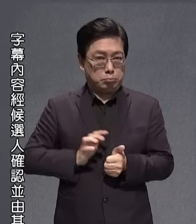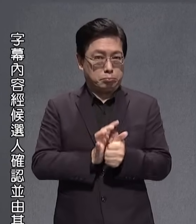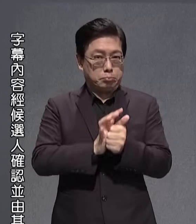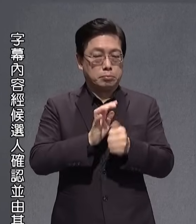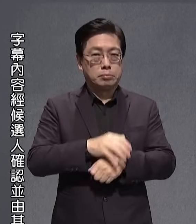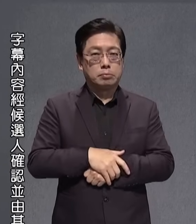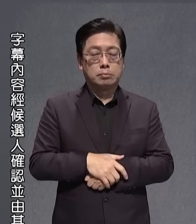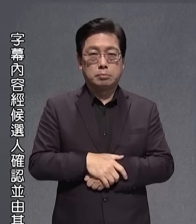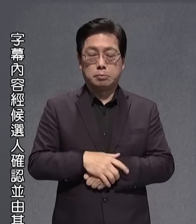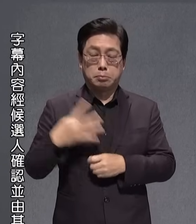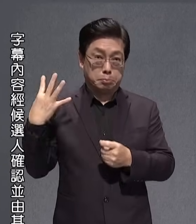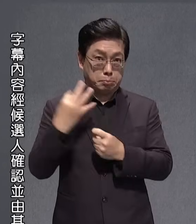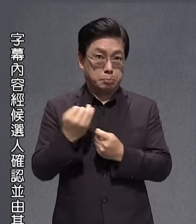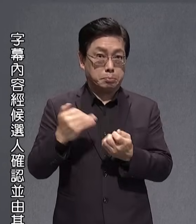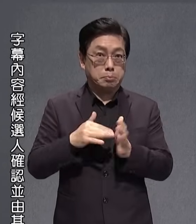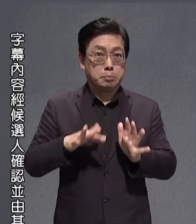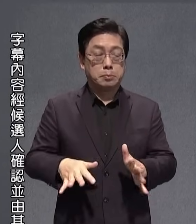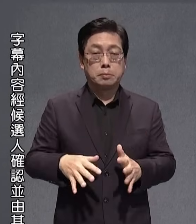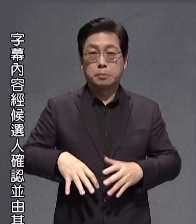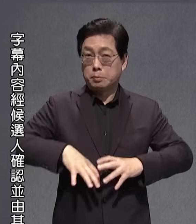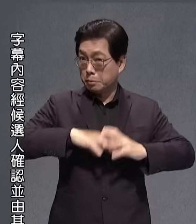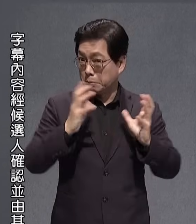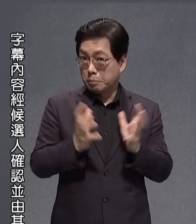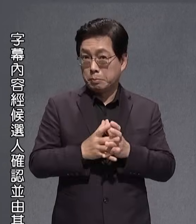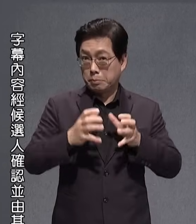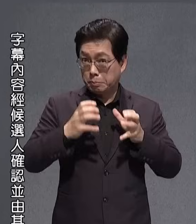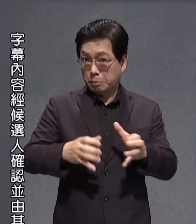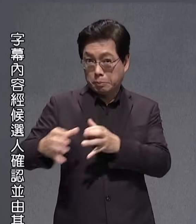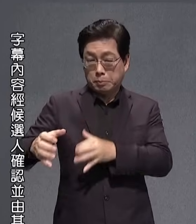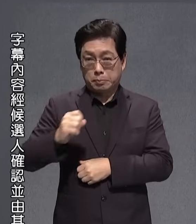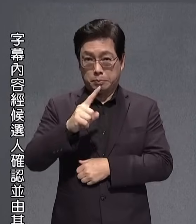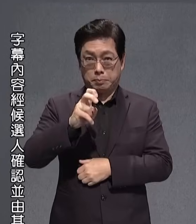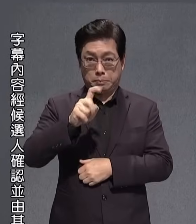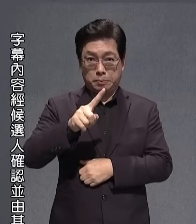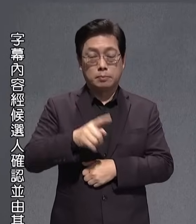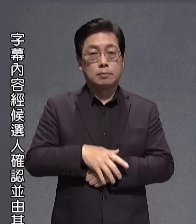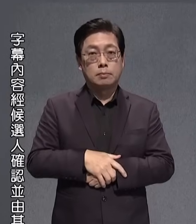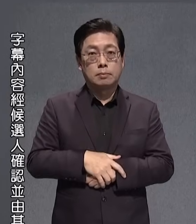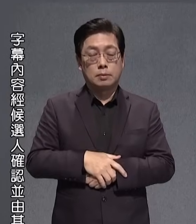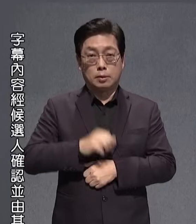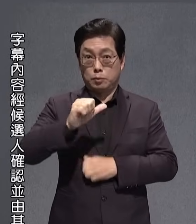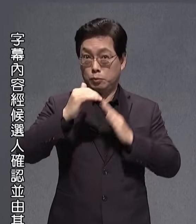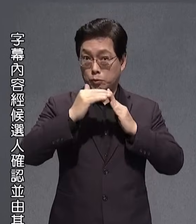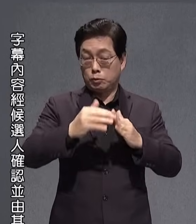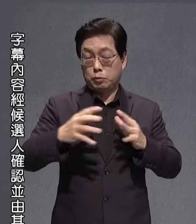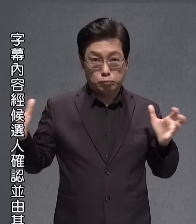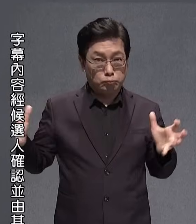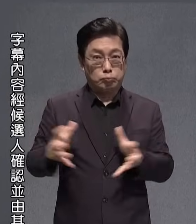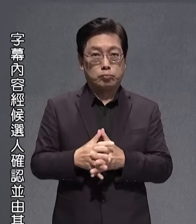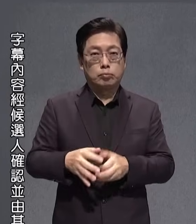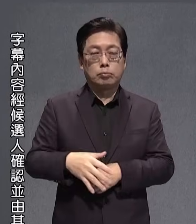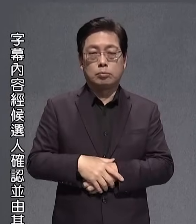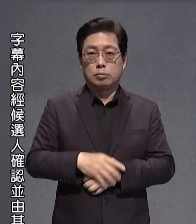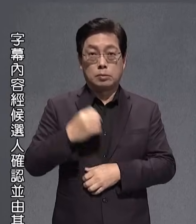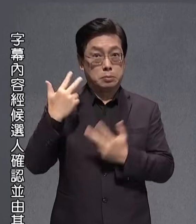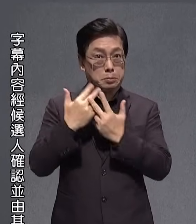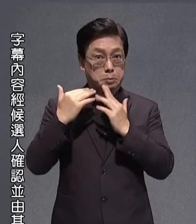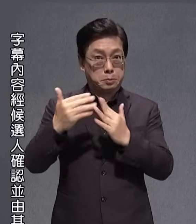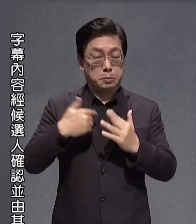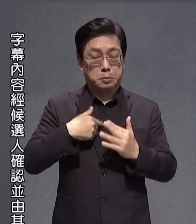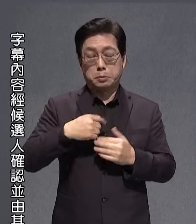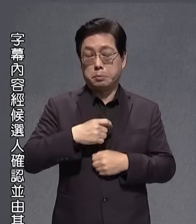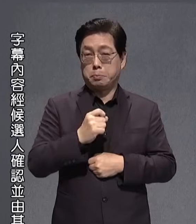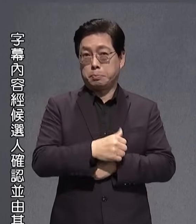下，这么多年来，我们总共121间，是5都加一家的总和，都没有新北市的